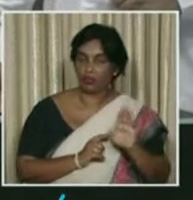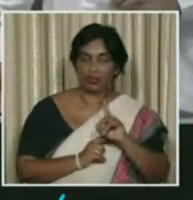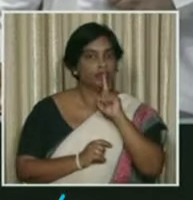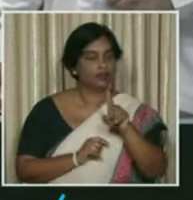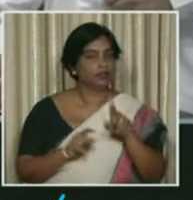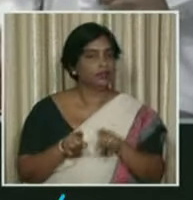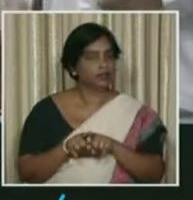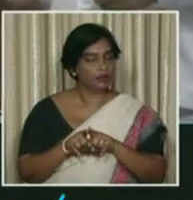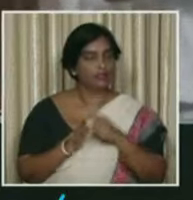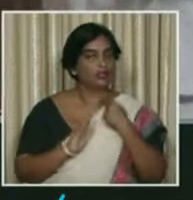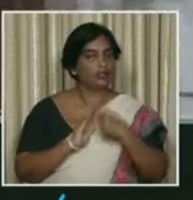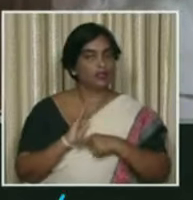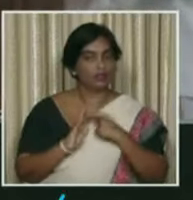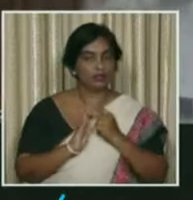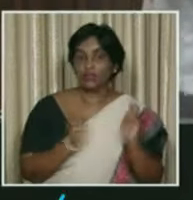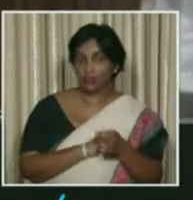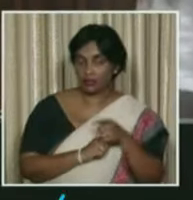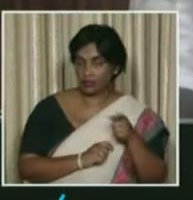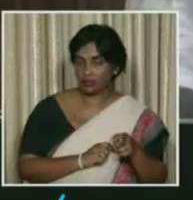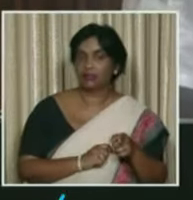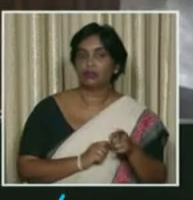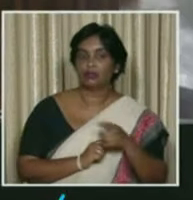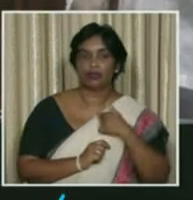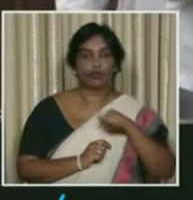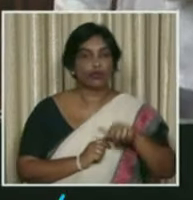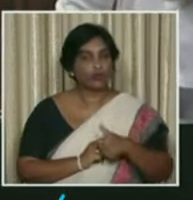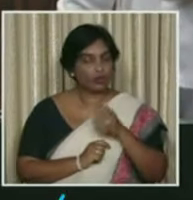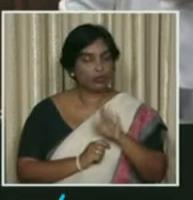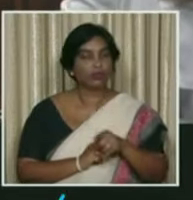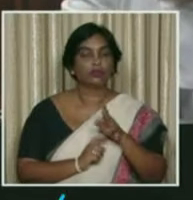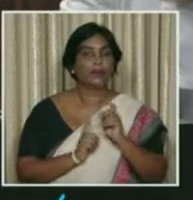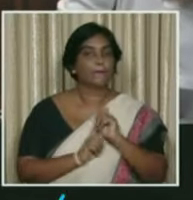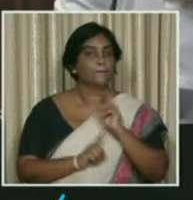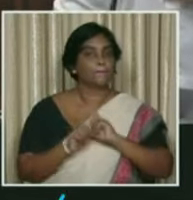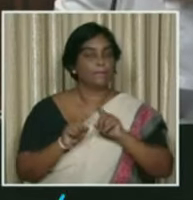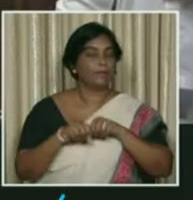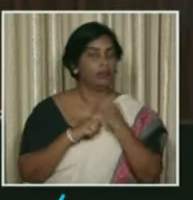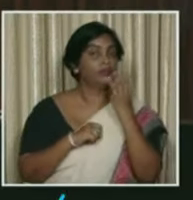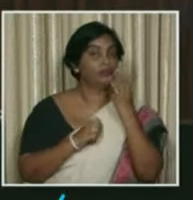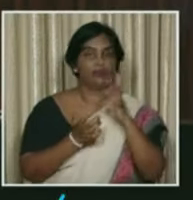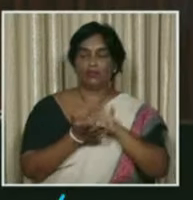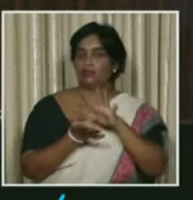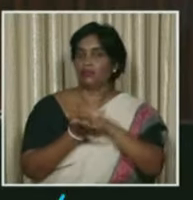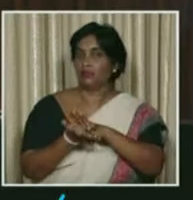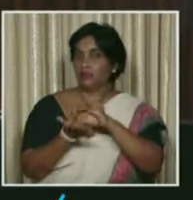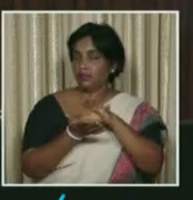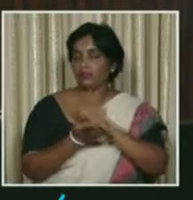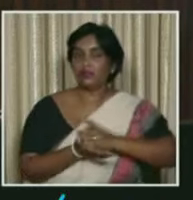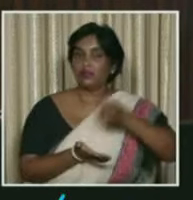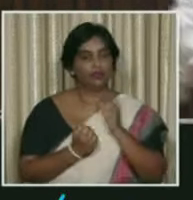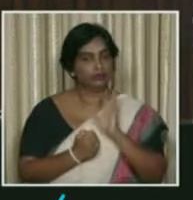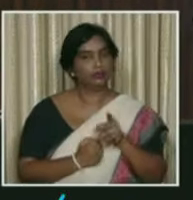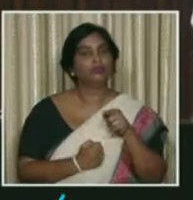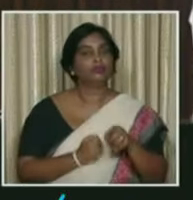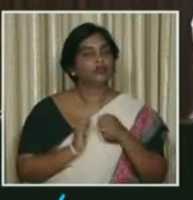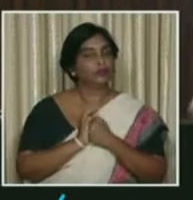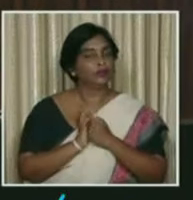illimak paridi sri lankawe cricket kridawa punarjeevane sandaha wu parlimentu sansadayak arambha kirima sandaha anumathi